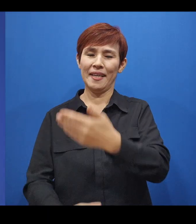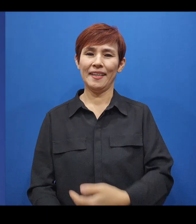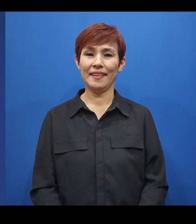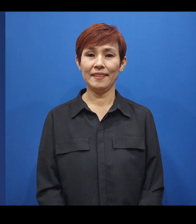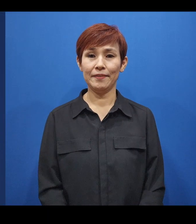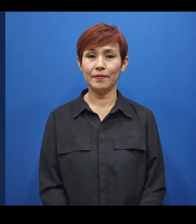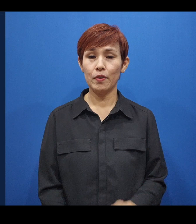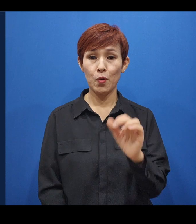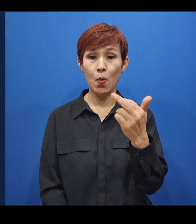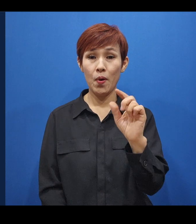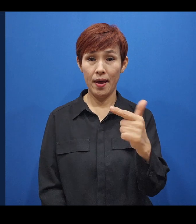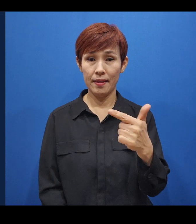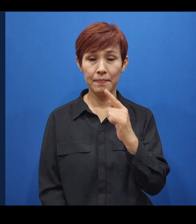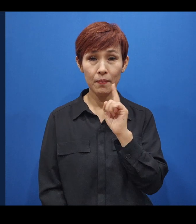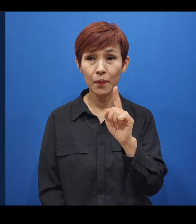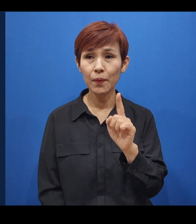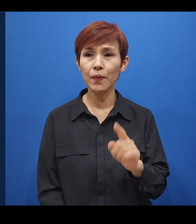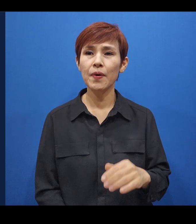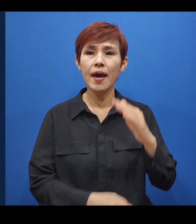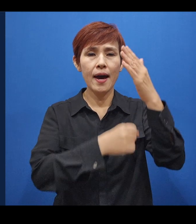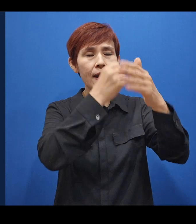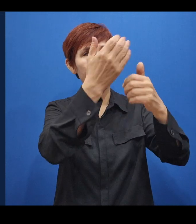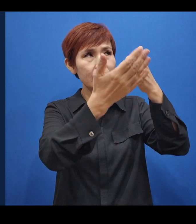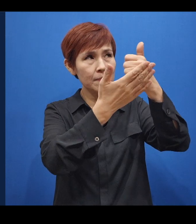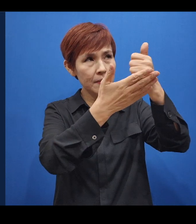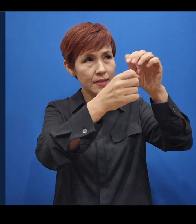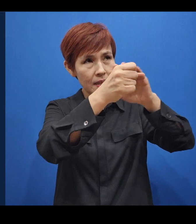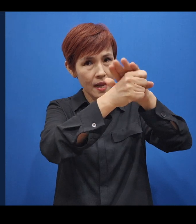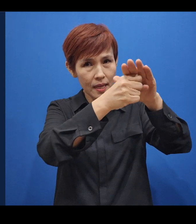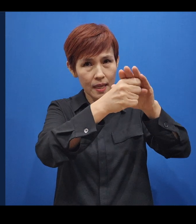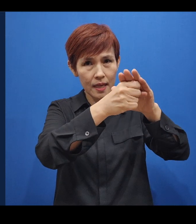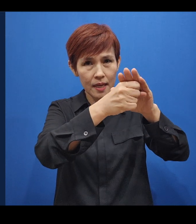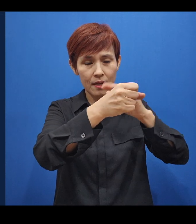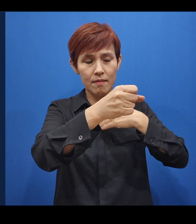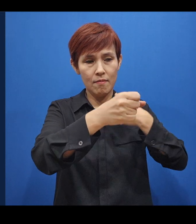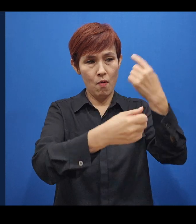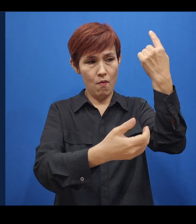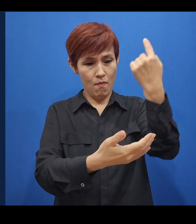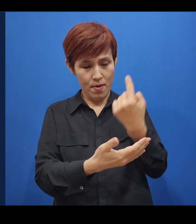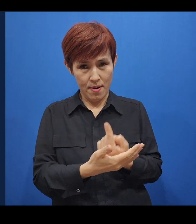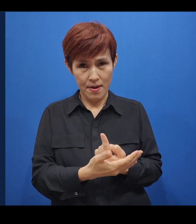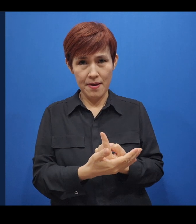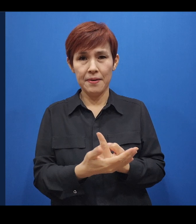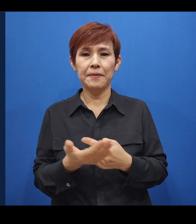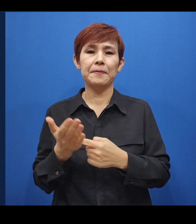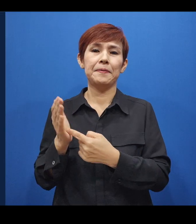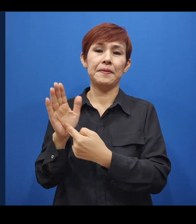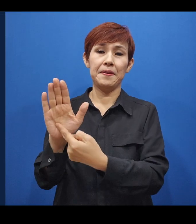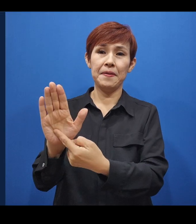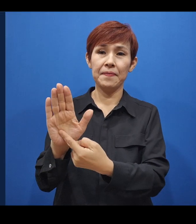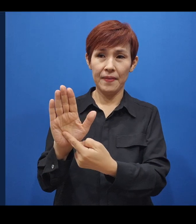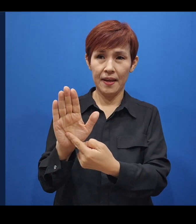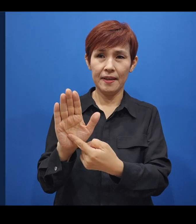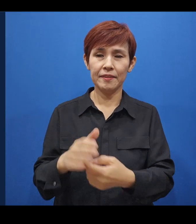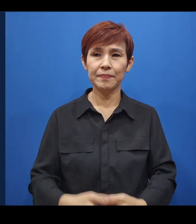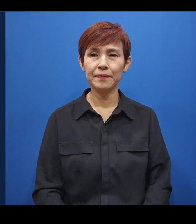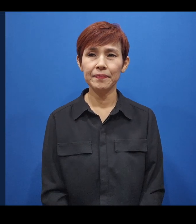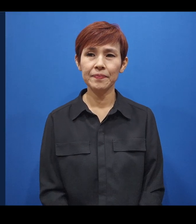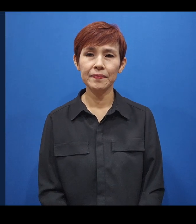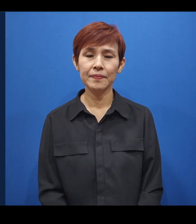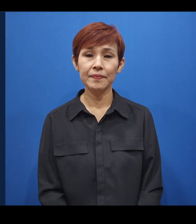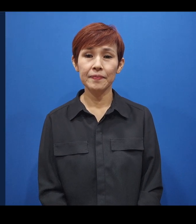그래서 요한은 이렇게 말해요. 하나님의 사랑이 우리에게 이렇게 나타난 바 됐다. 오늘 우리가 읽은